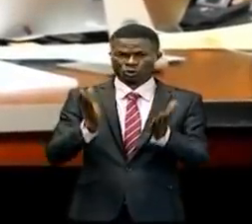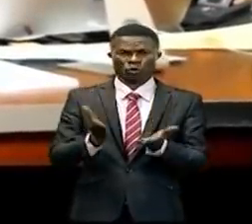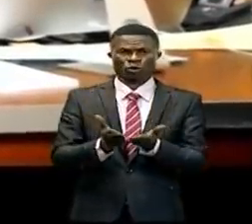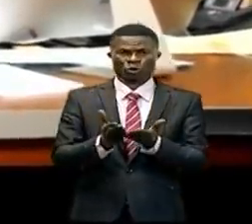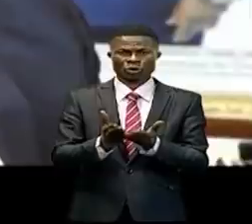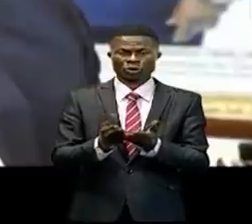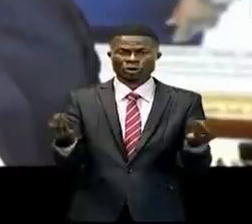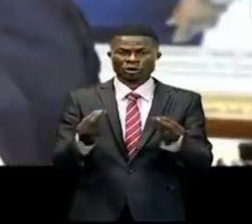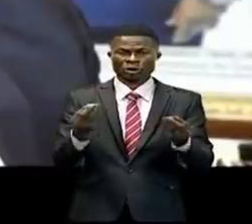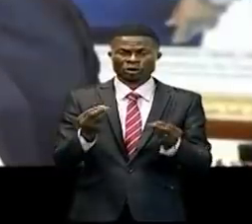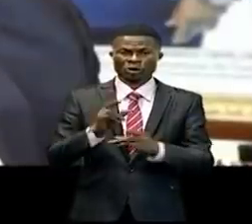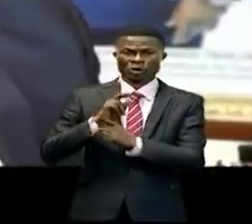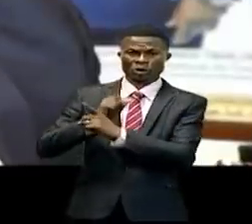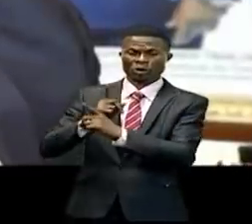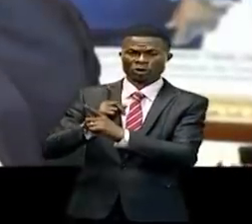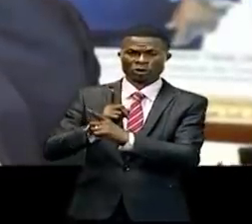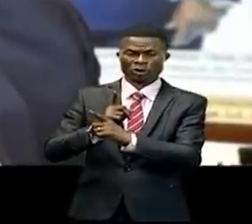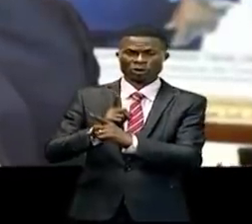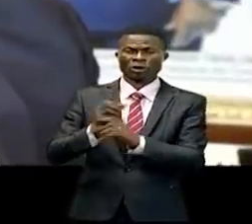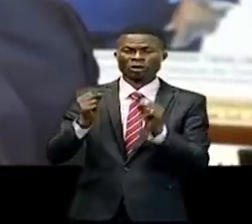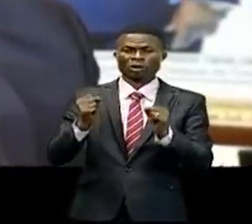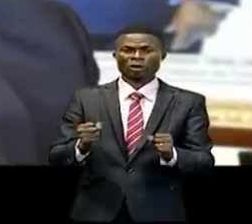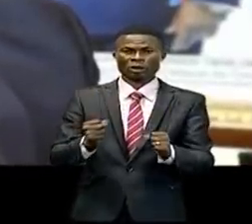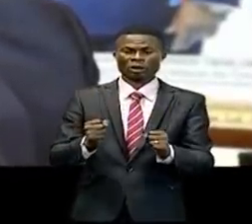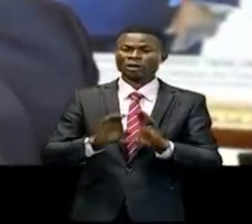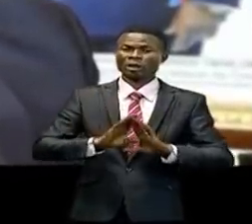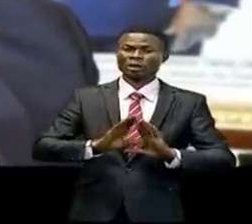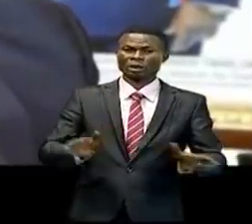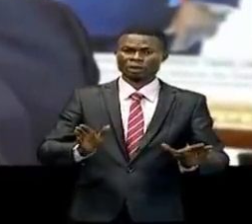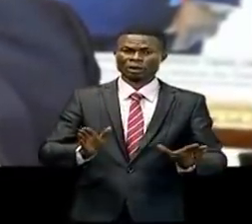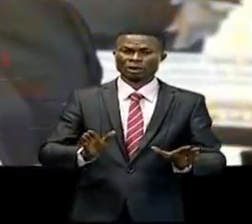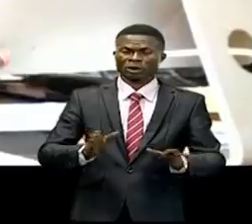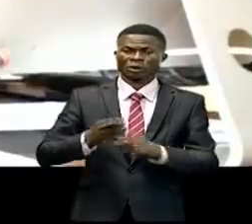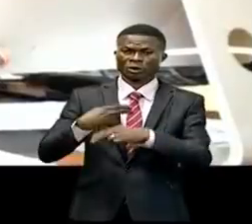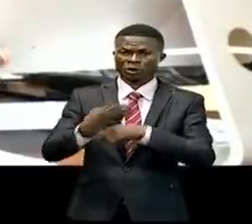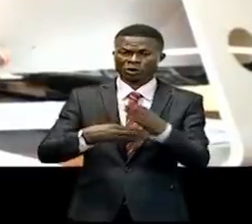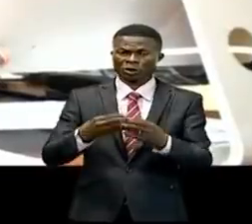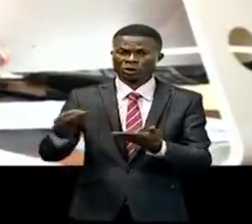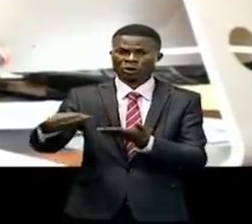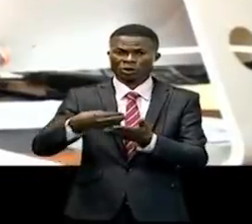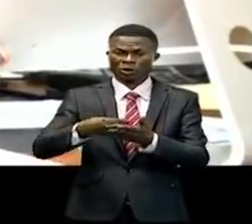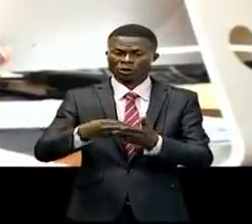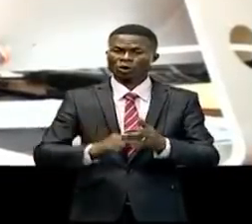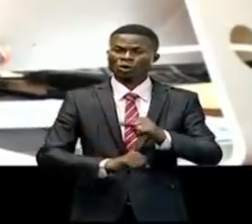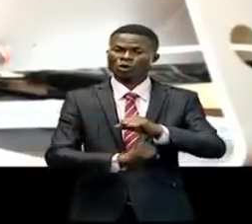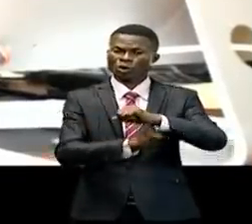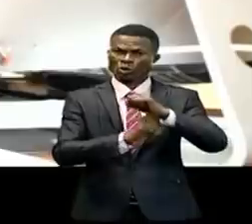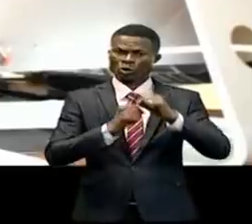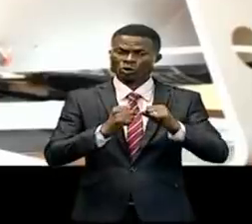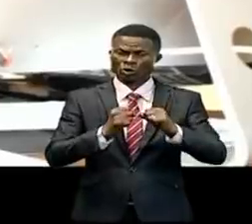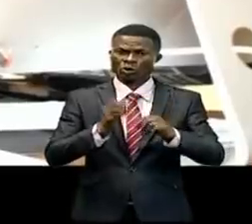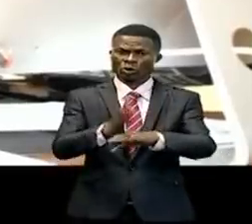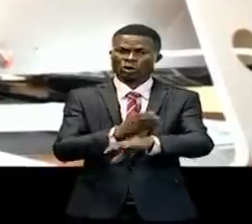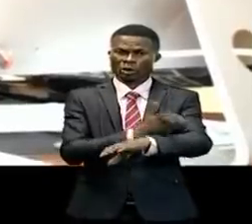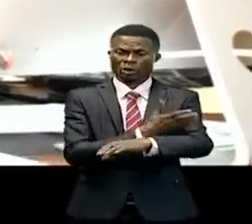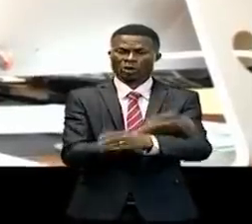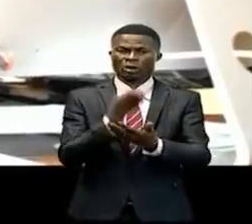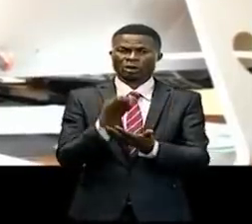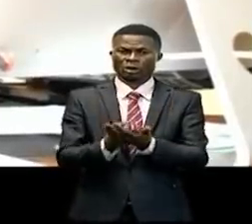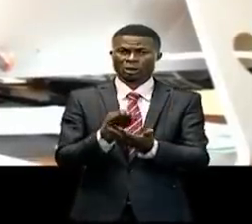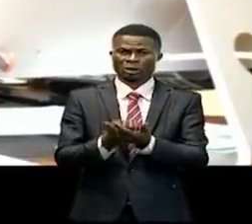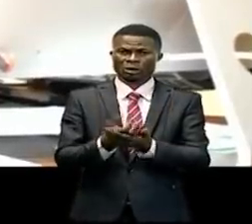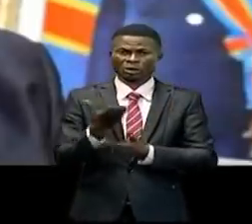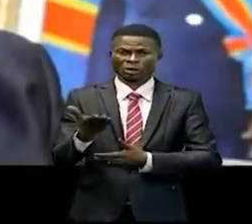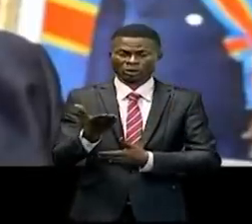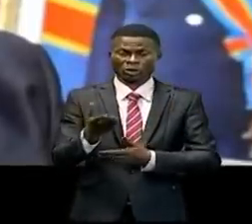en vue d'en préserver la stabilité et la capacité à assurer une contribution soutenable à la croissance économique.